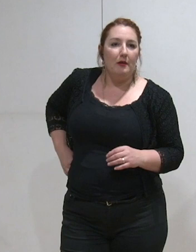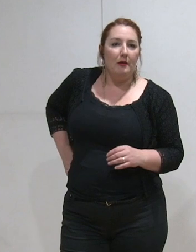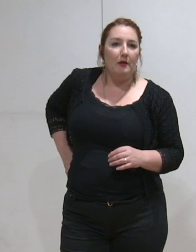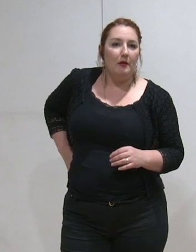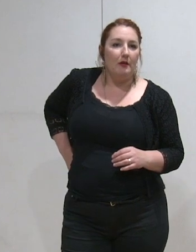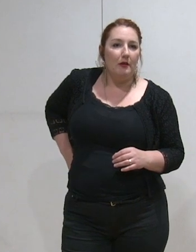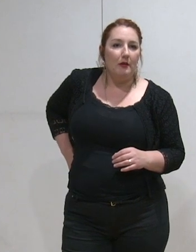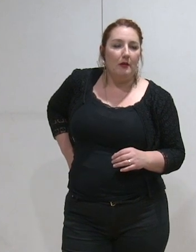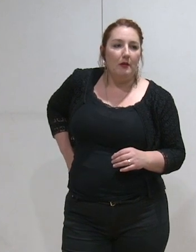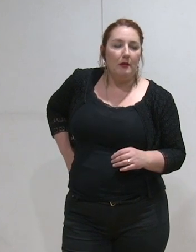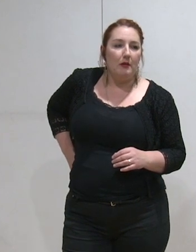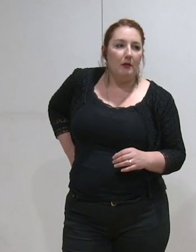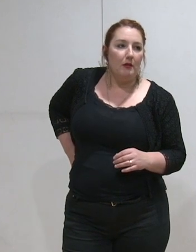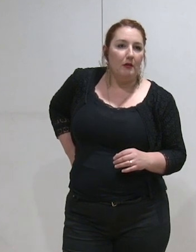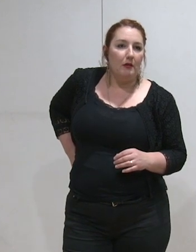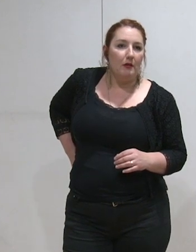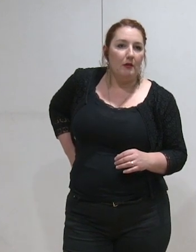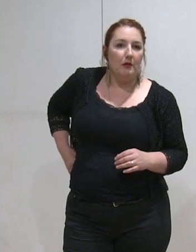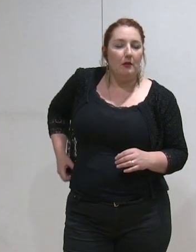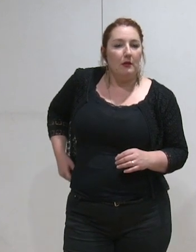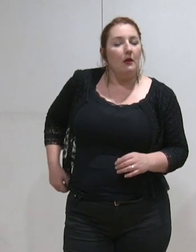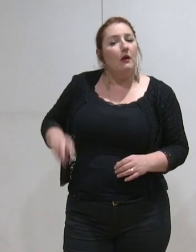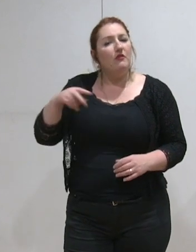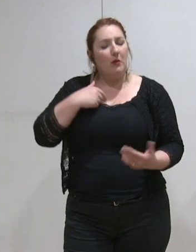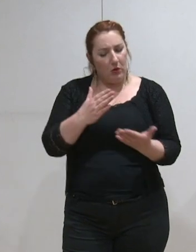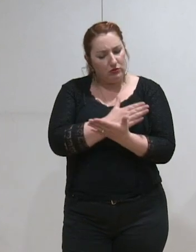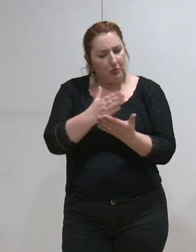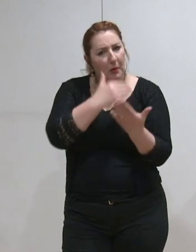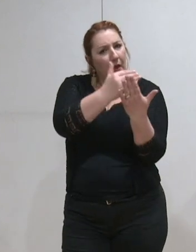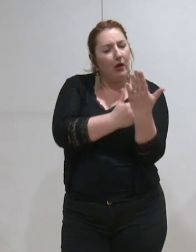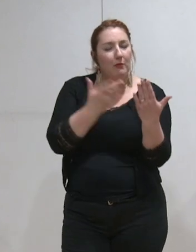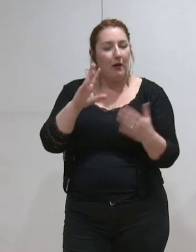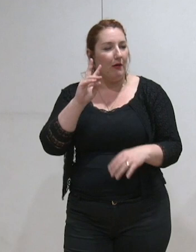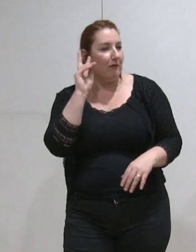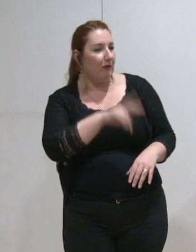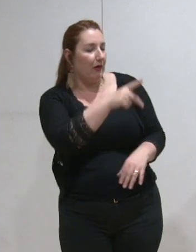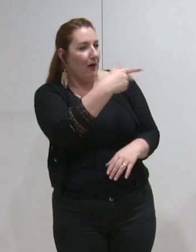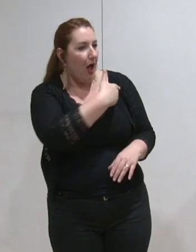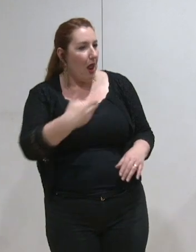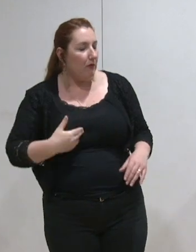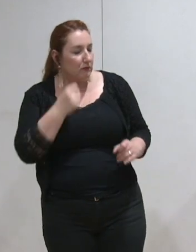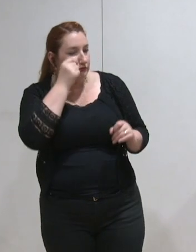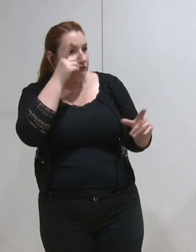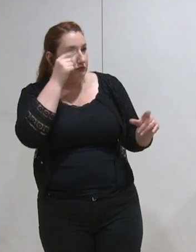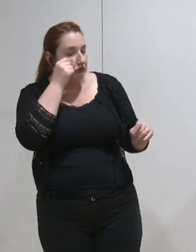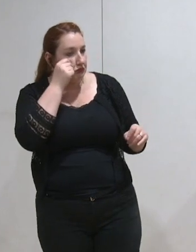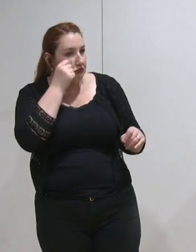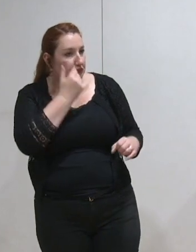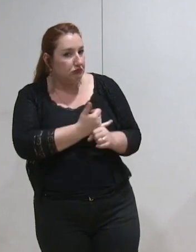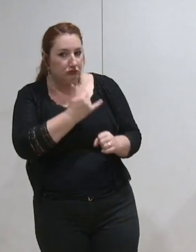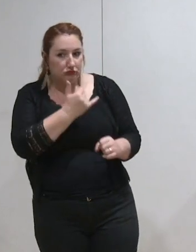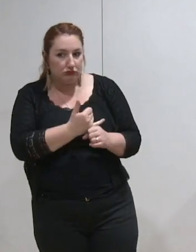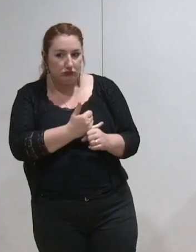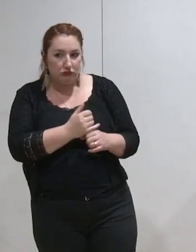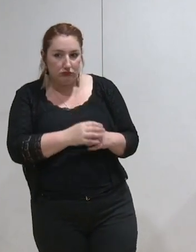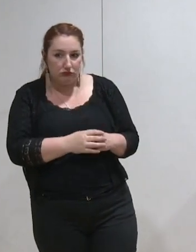préparer quelques éléments mais je suis quand même extrêmement étonné par la fin de l'intervention de intervenant précédent je ne manquerai pas